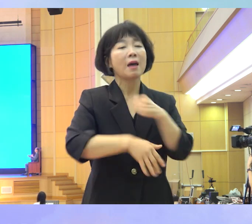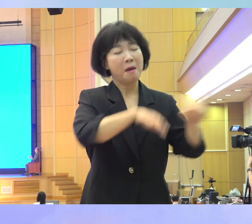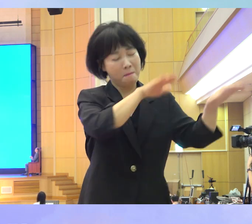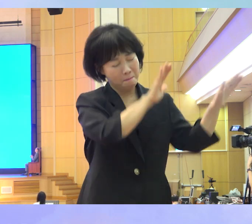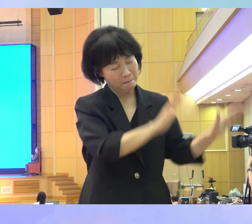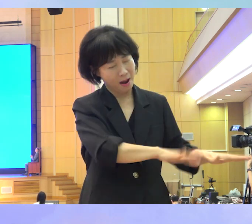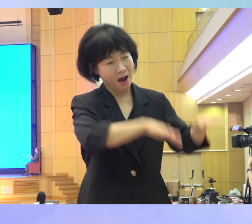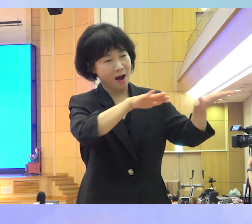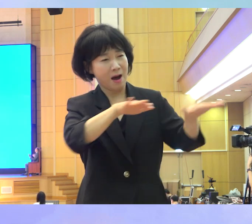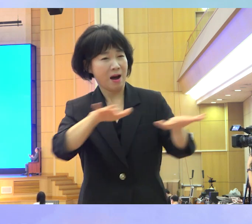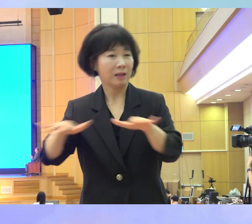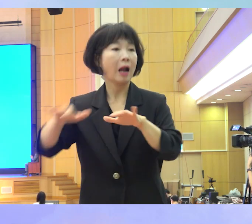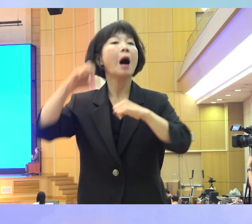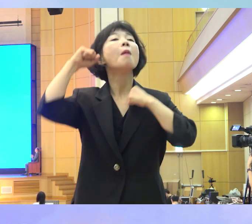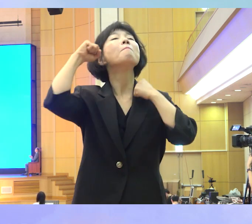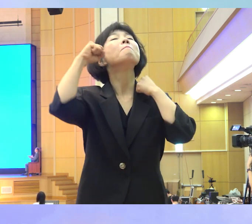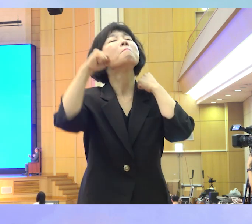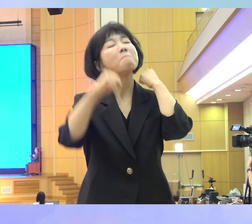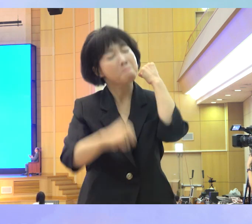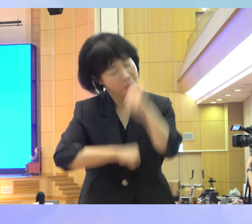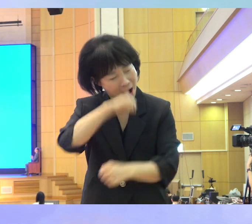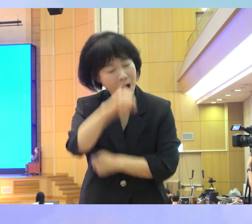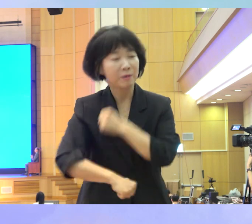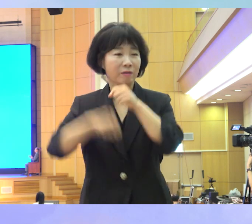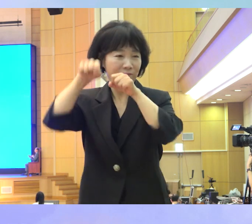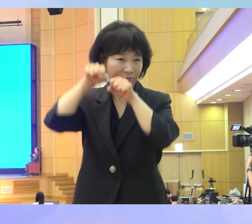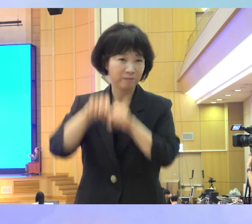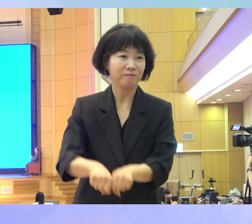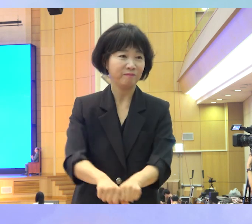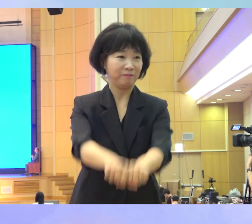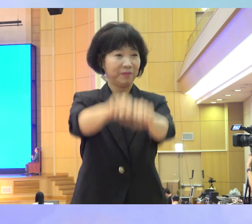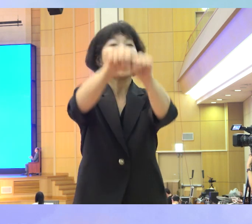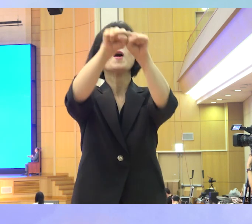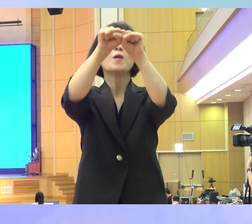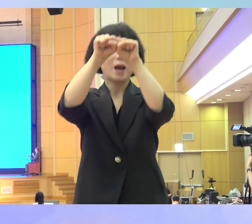바다로 내 맘껏 쳐가.